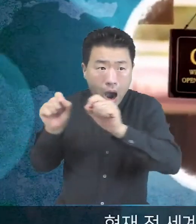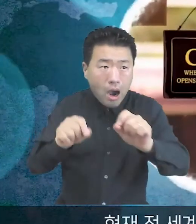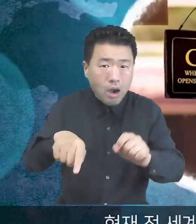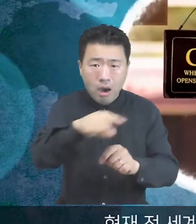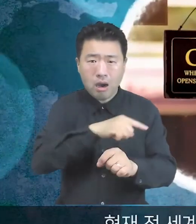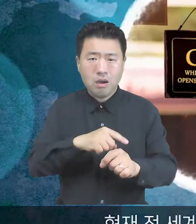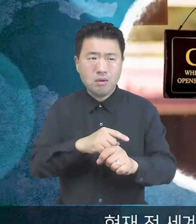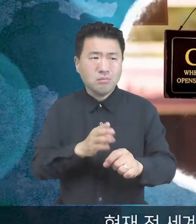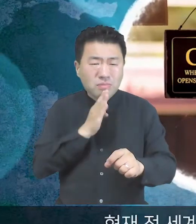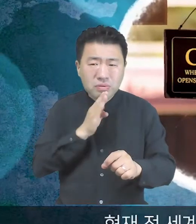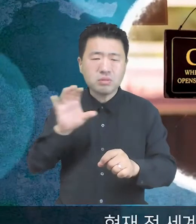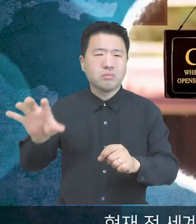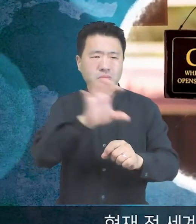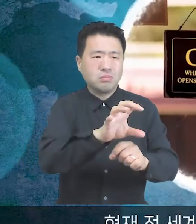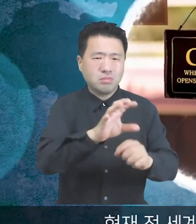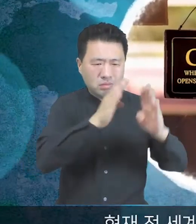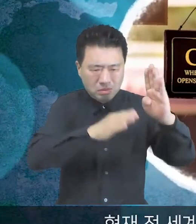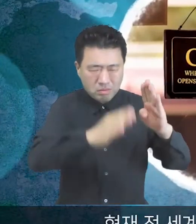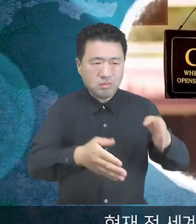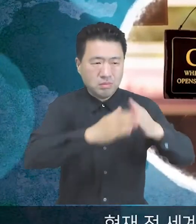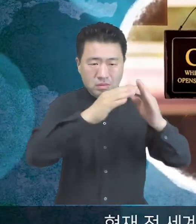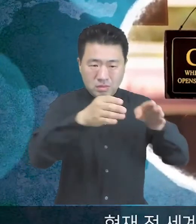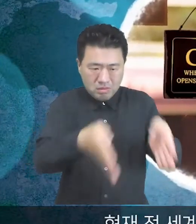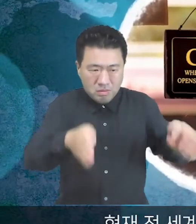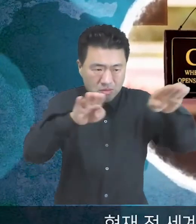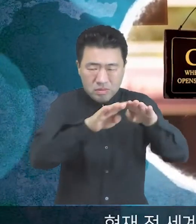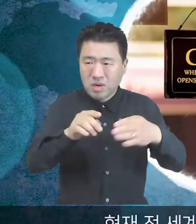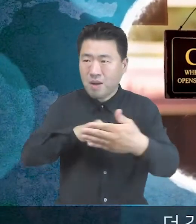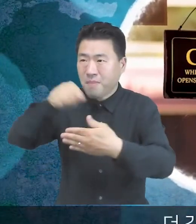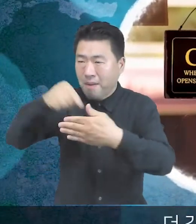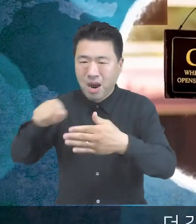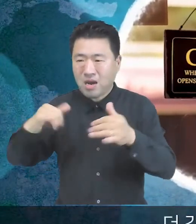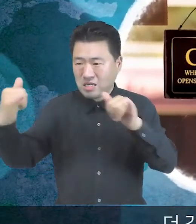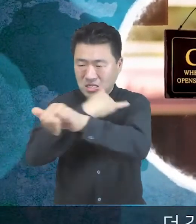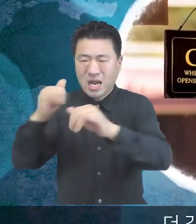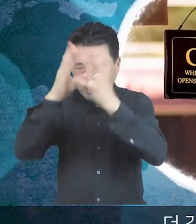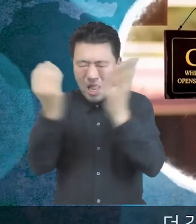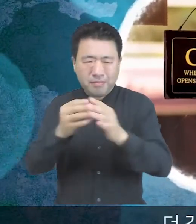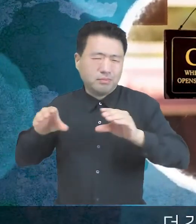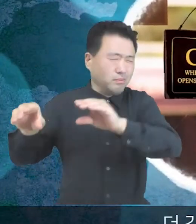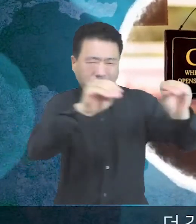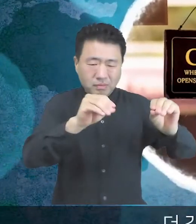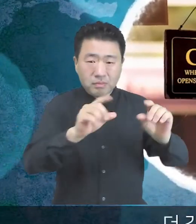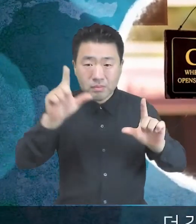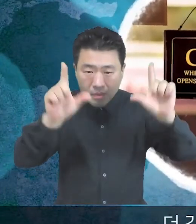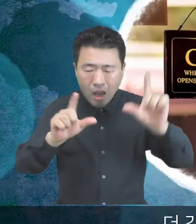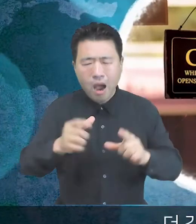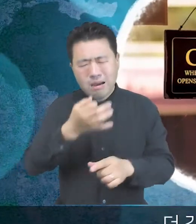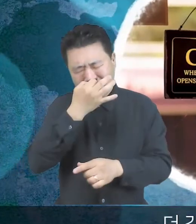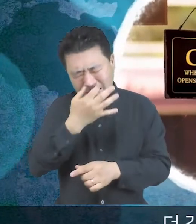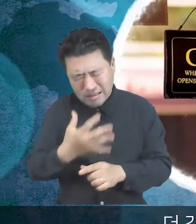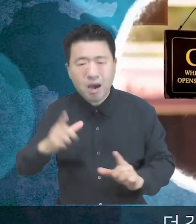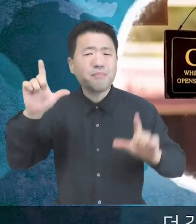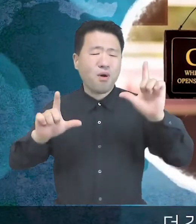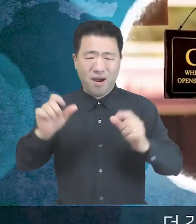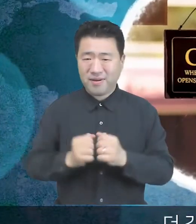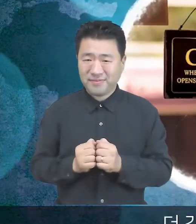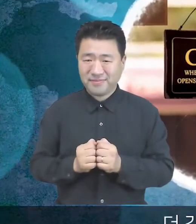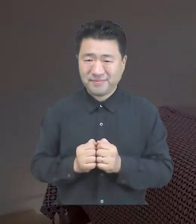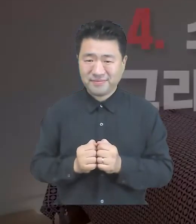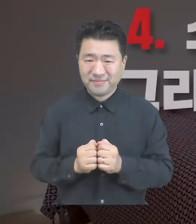세계는 공공시설 폐쇄뿐 아니라 국경 간 이동을 금지하는 등 더 강력한 조치를 취하며 힘든 시기를 겪고